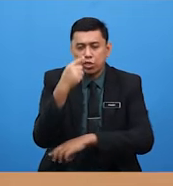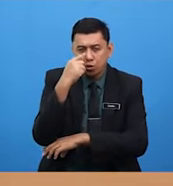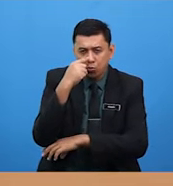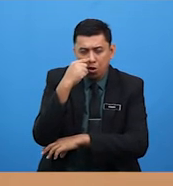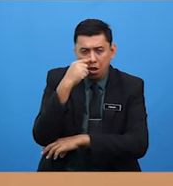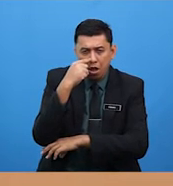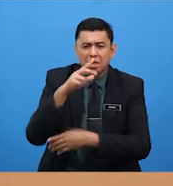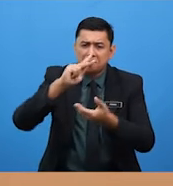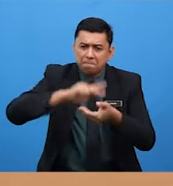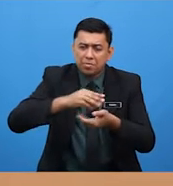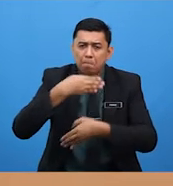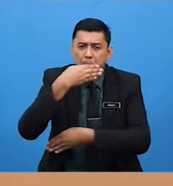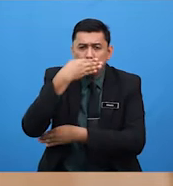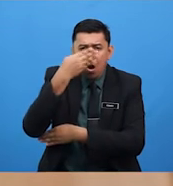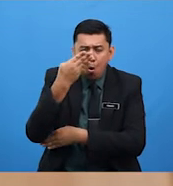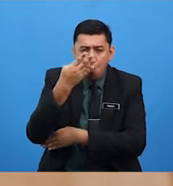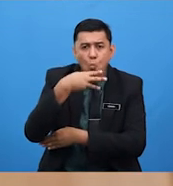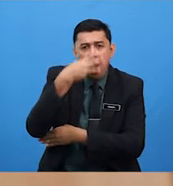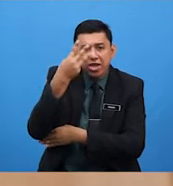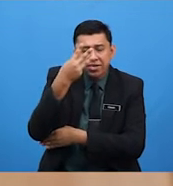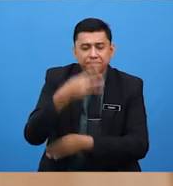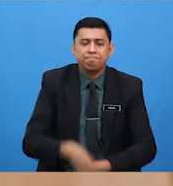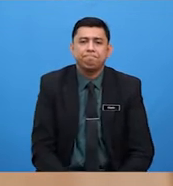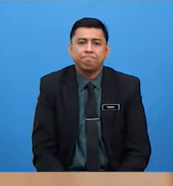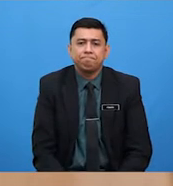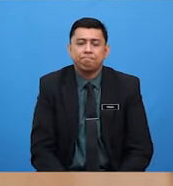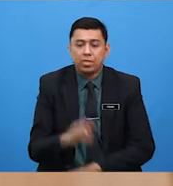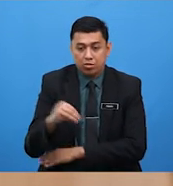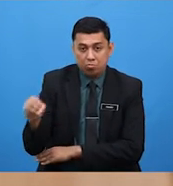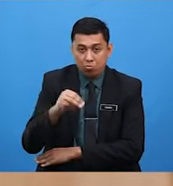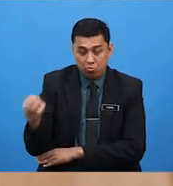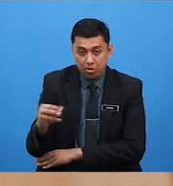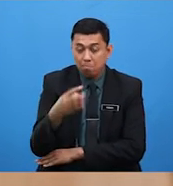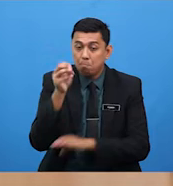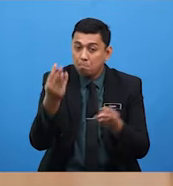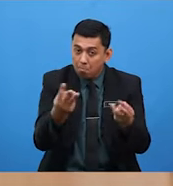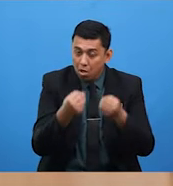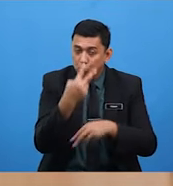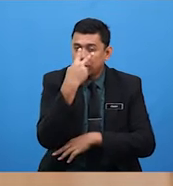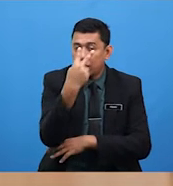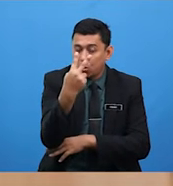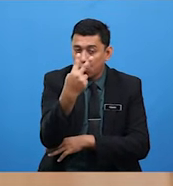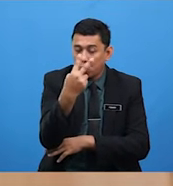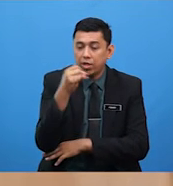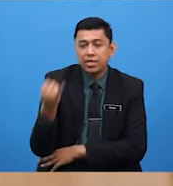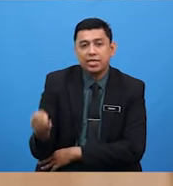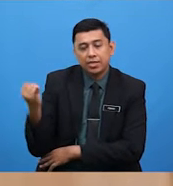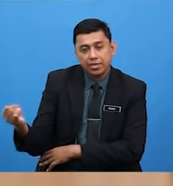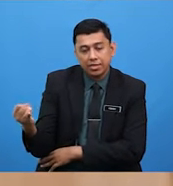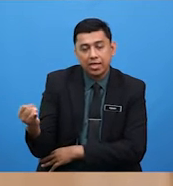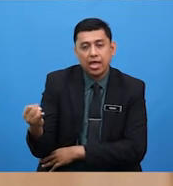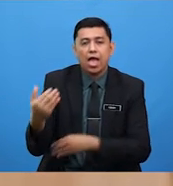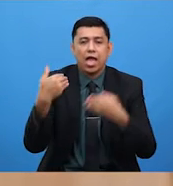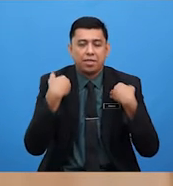bau wangi tersebut. Murid-murid ingin tengok contoh lain yang membuktikan bahawa jirin terdiri